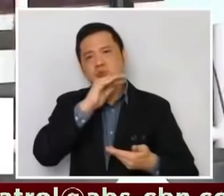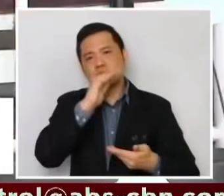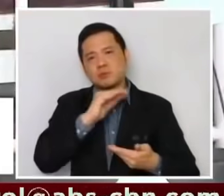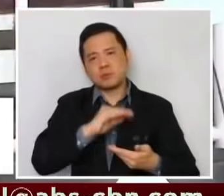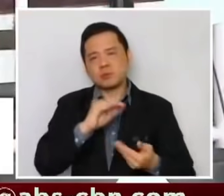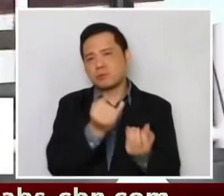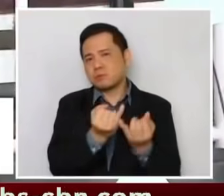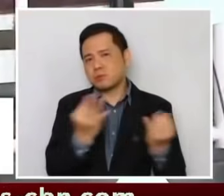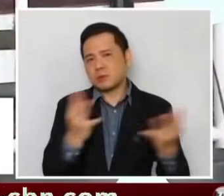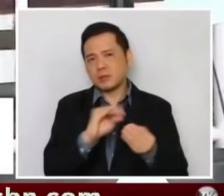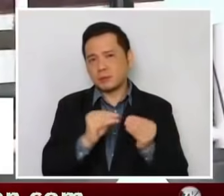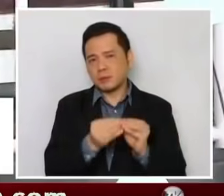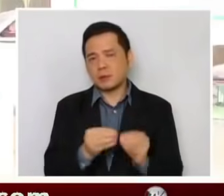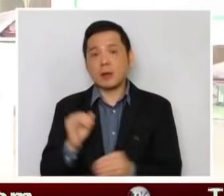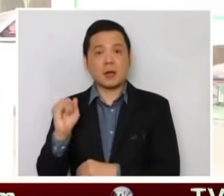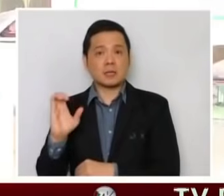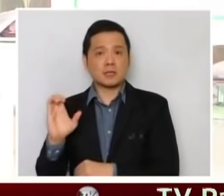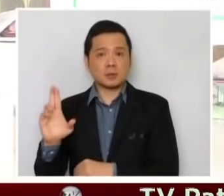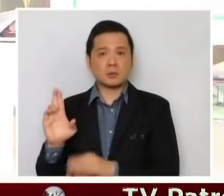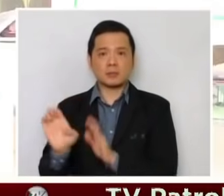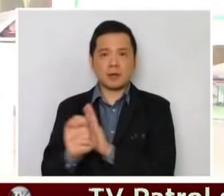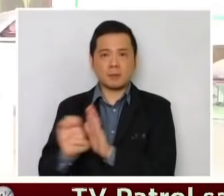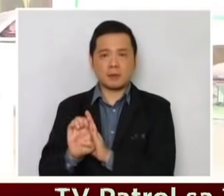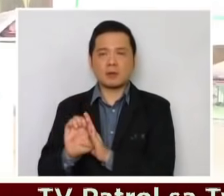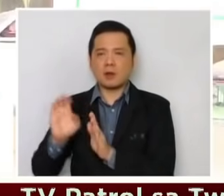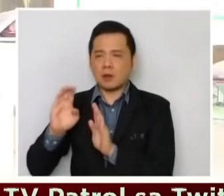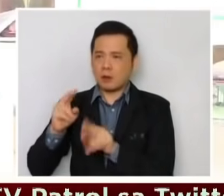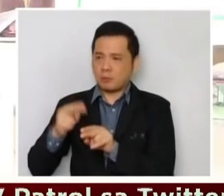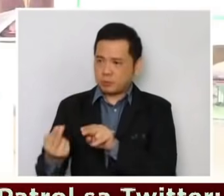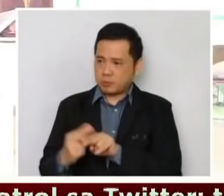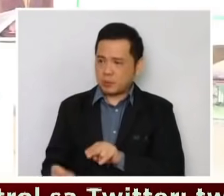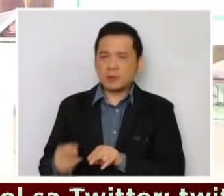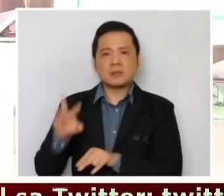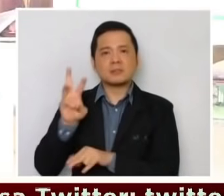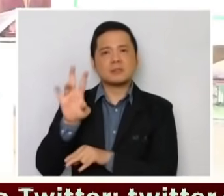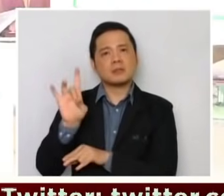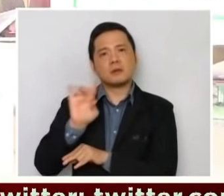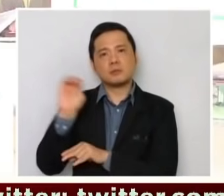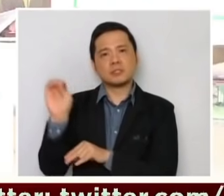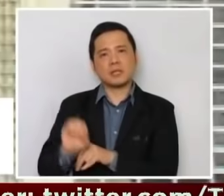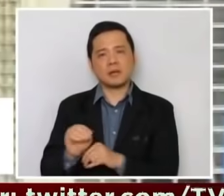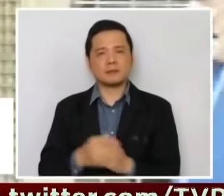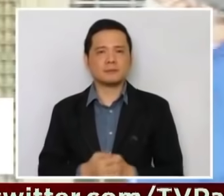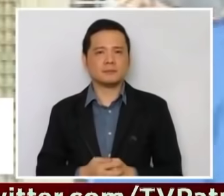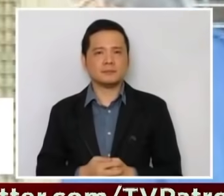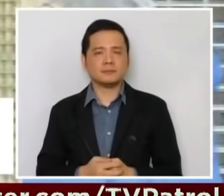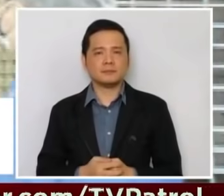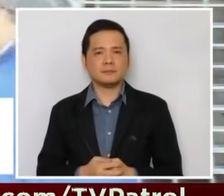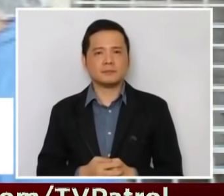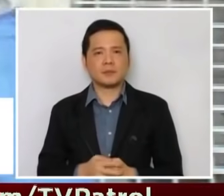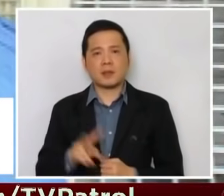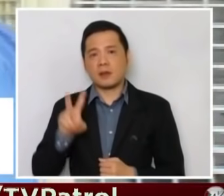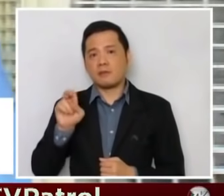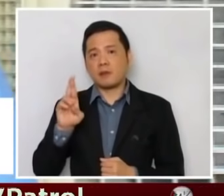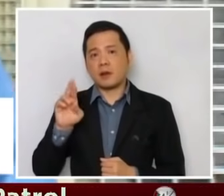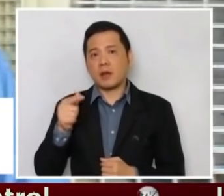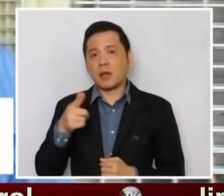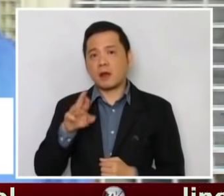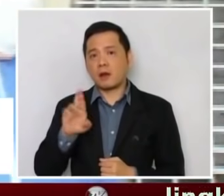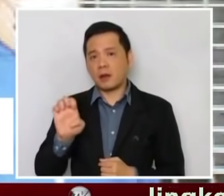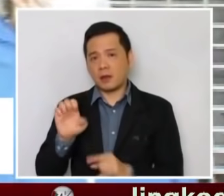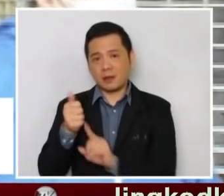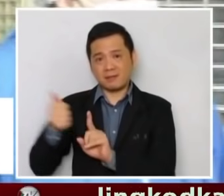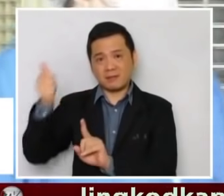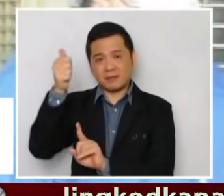utilization rate ngayon, sinasabing bahagyang bumaba sa 68%. Paglilinaw ni Vergere, ang datos na